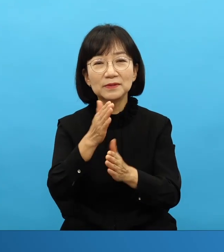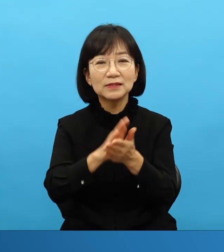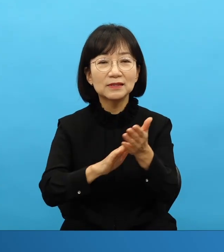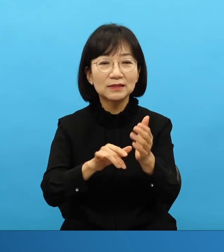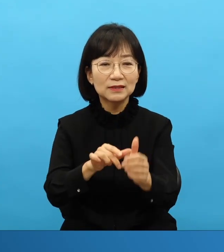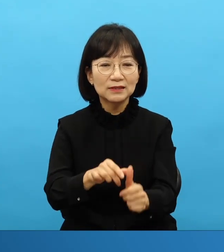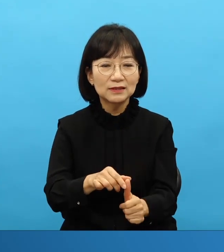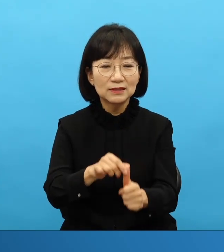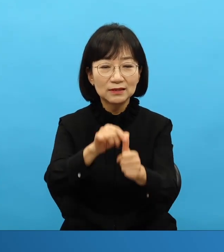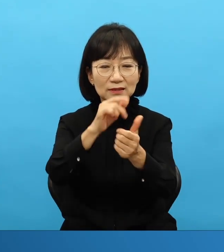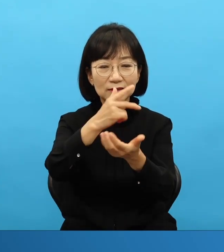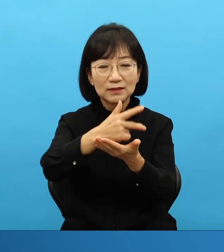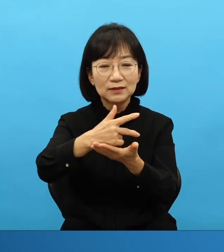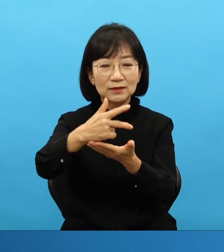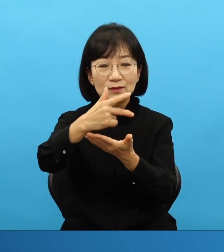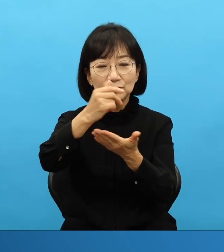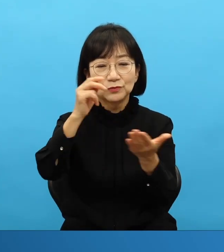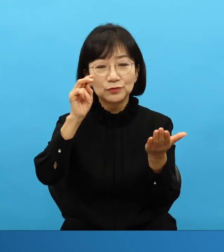끊임없이